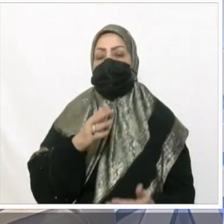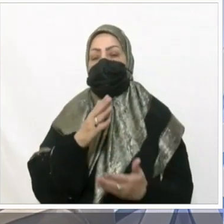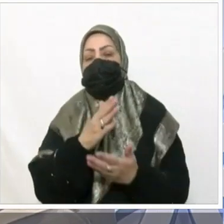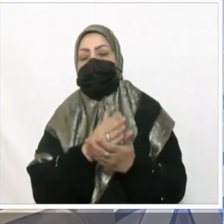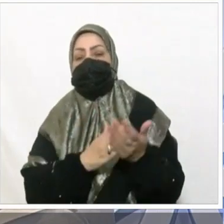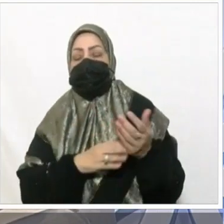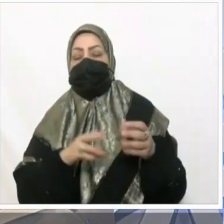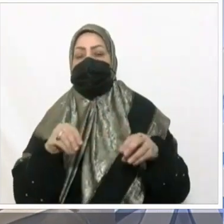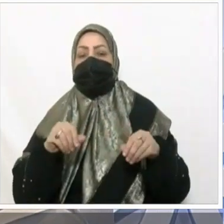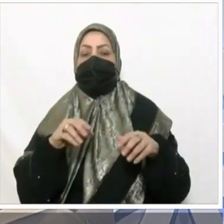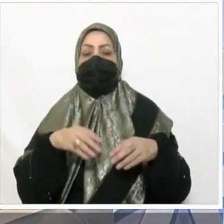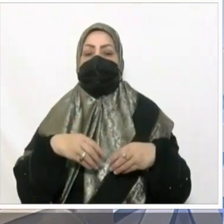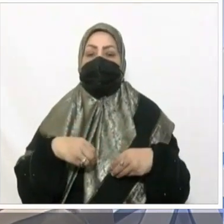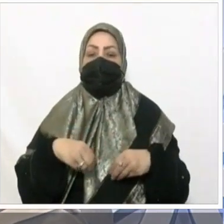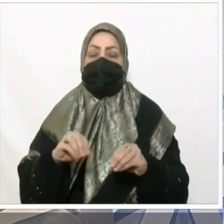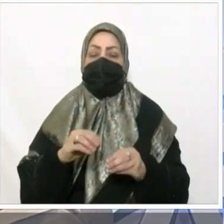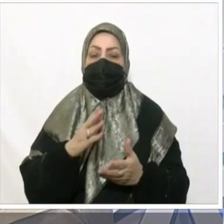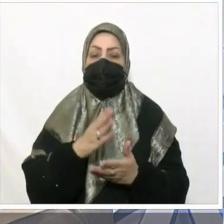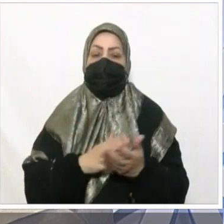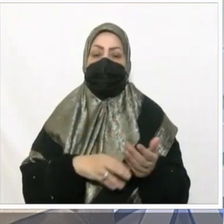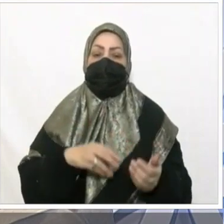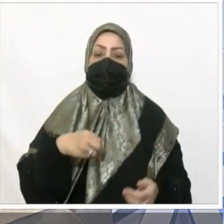وفيك بارك الله نعم